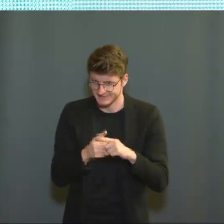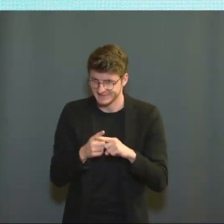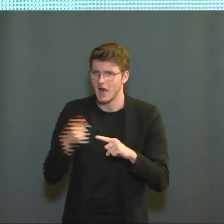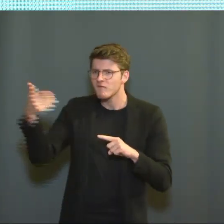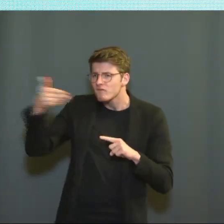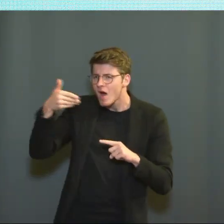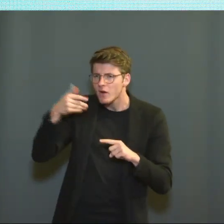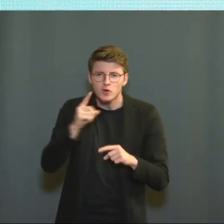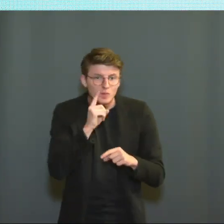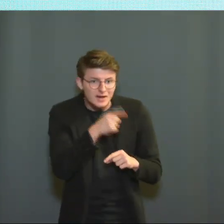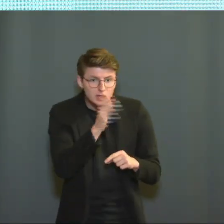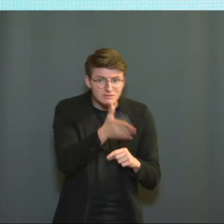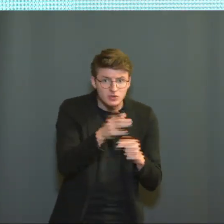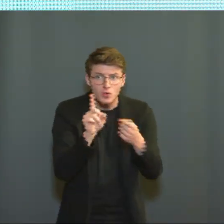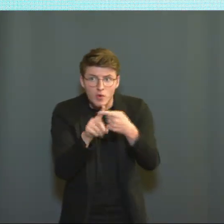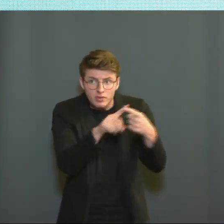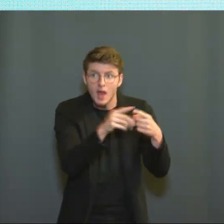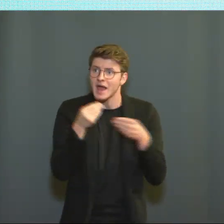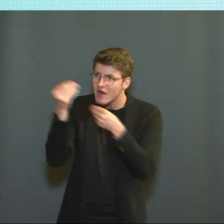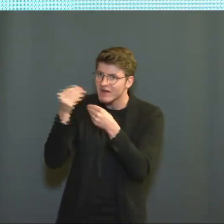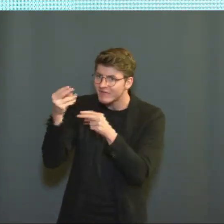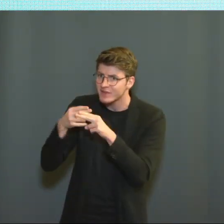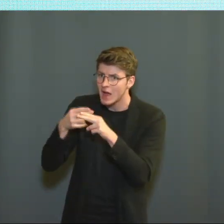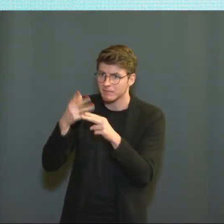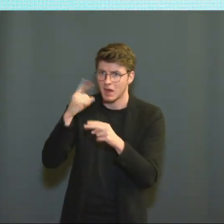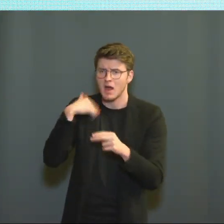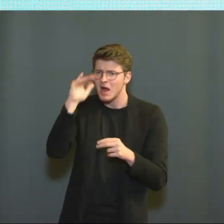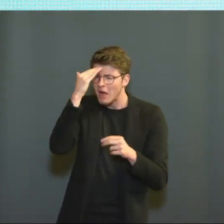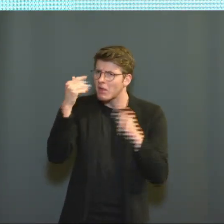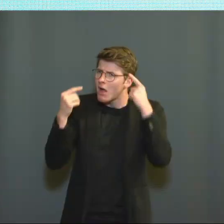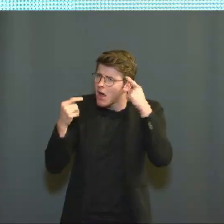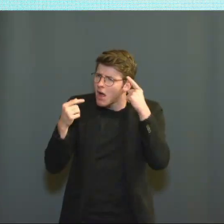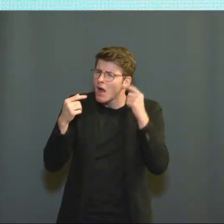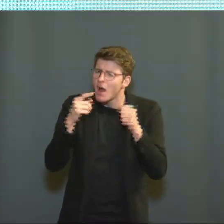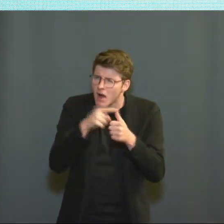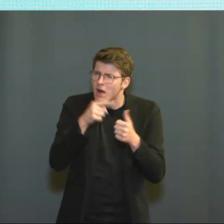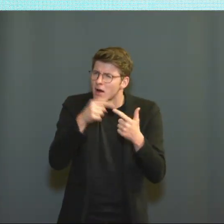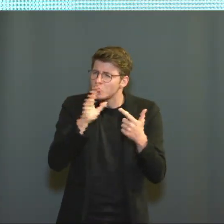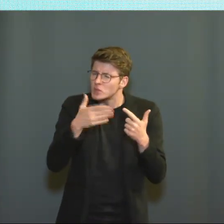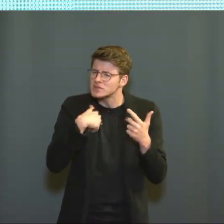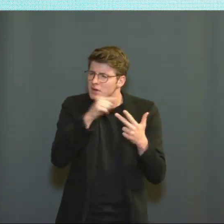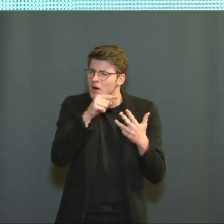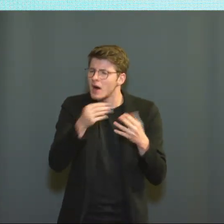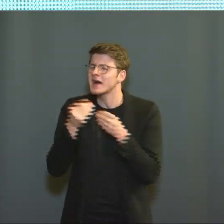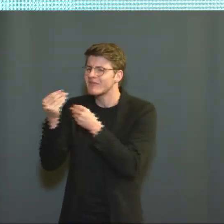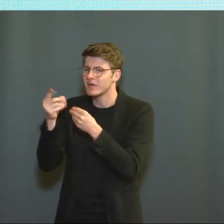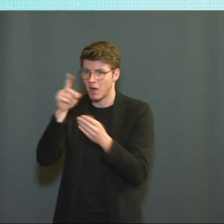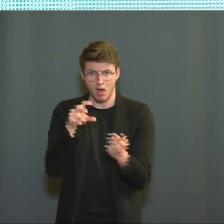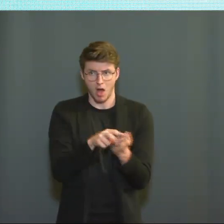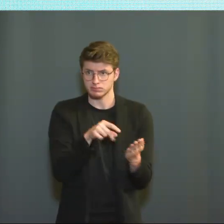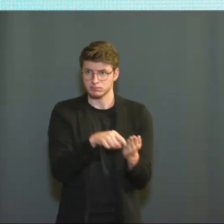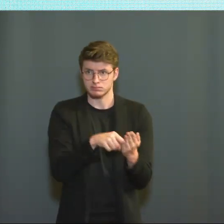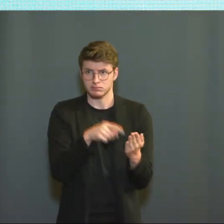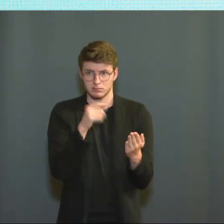de contacten doorgeven die u kent of die u zich herinnert. En met deze app zullen we ook de contacten kunnen